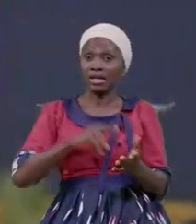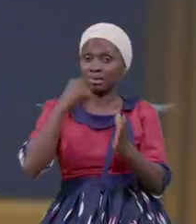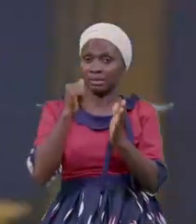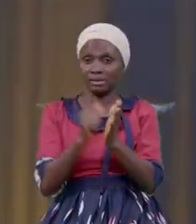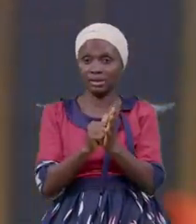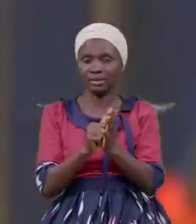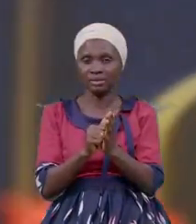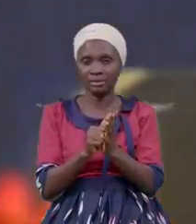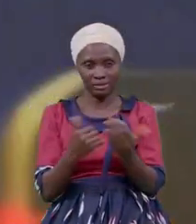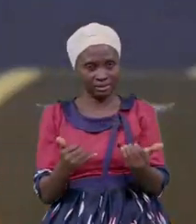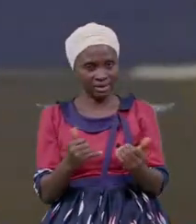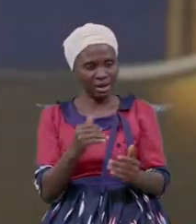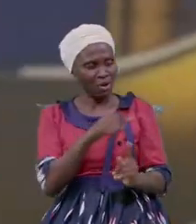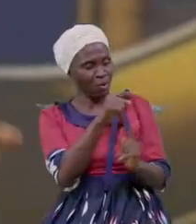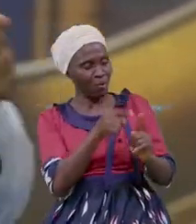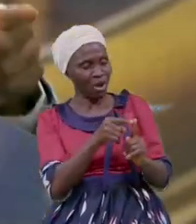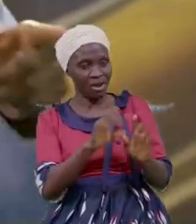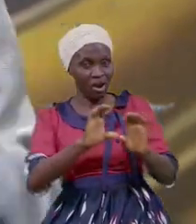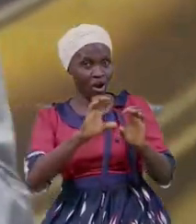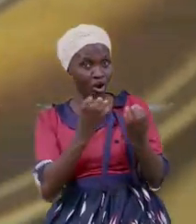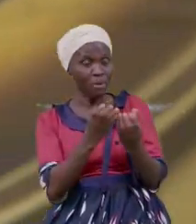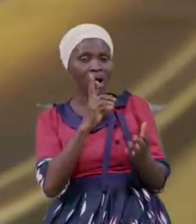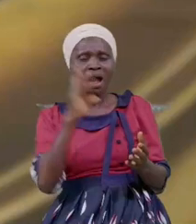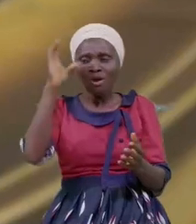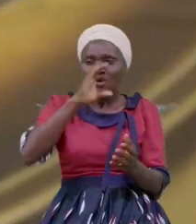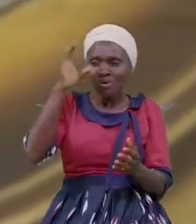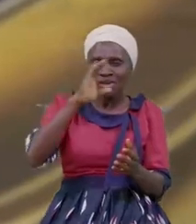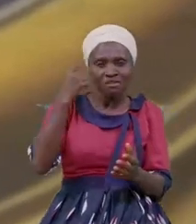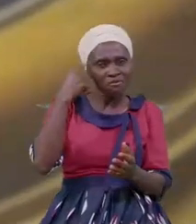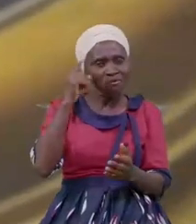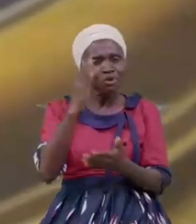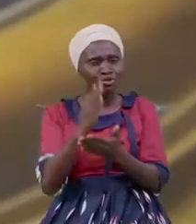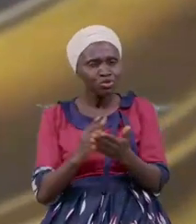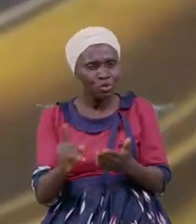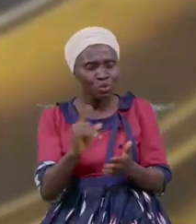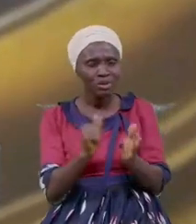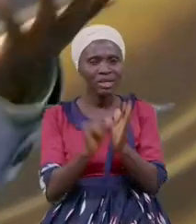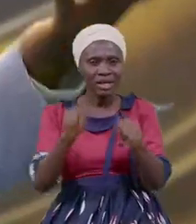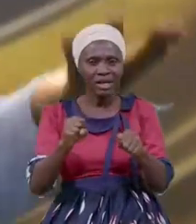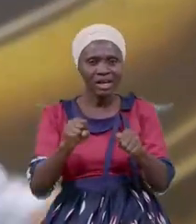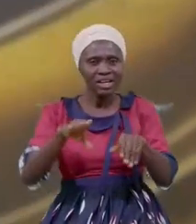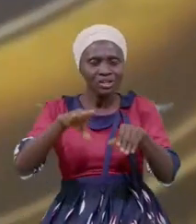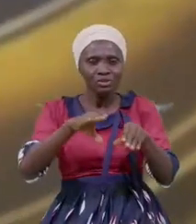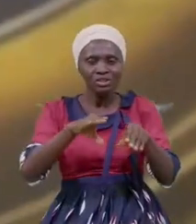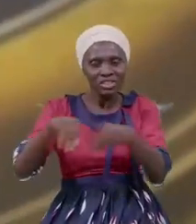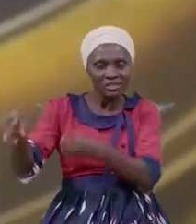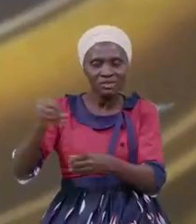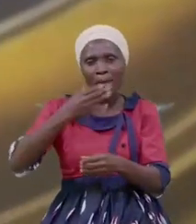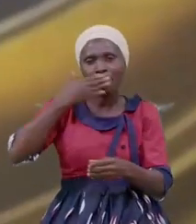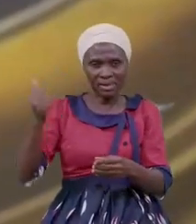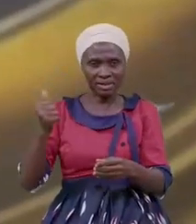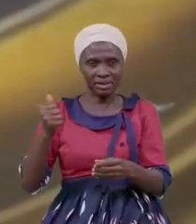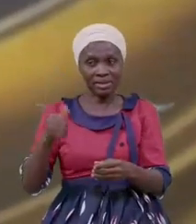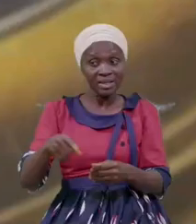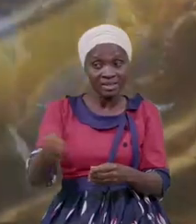quand les sociétés cherchent quelqu'un qui le rendra grande ils te trouveront quelqu'un